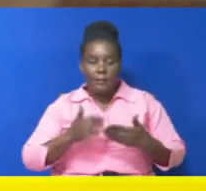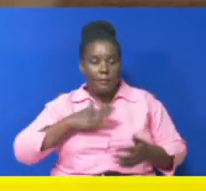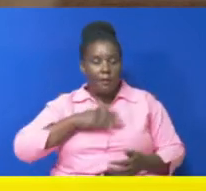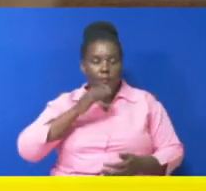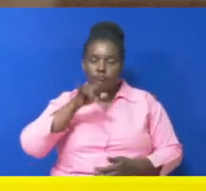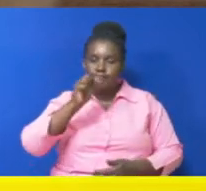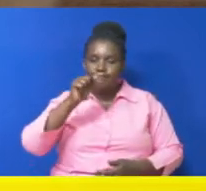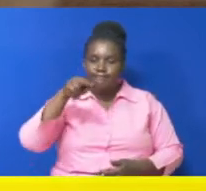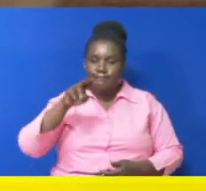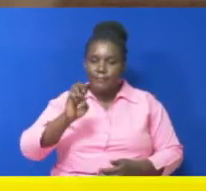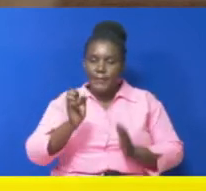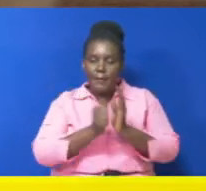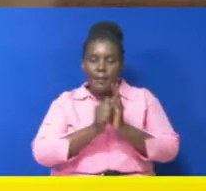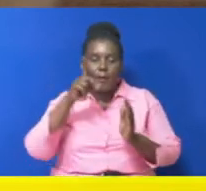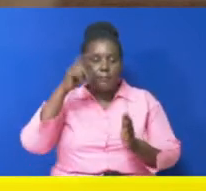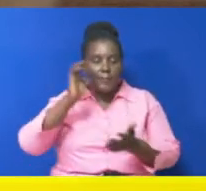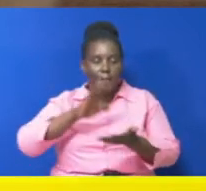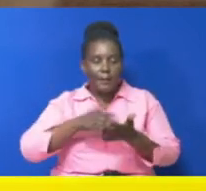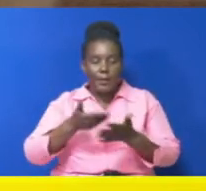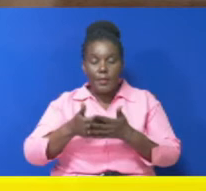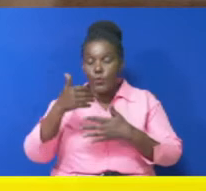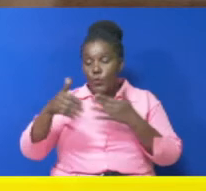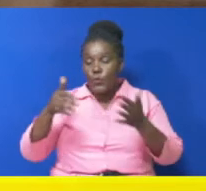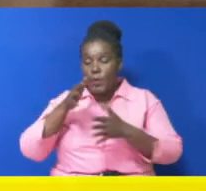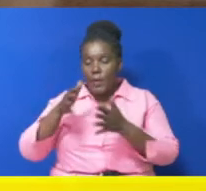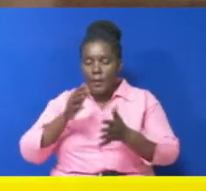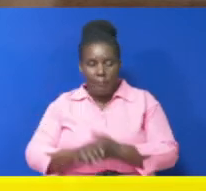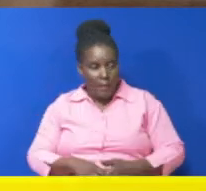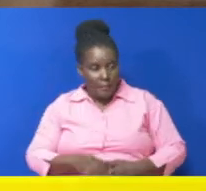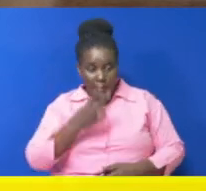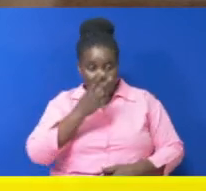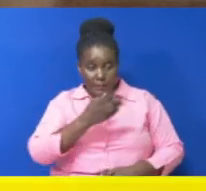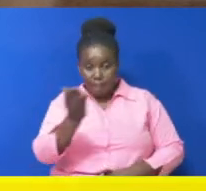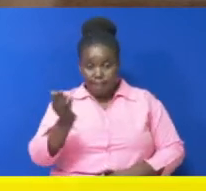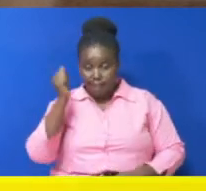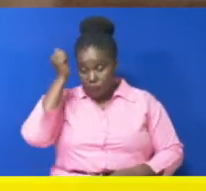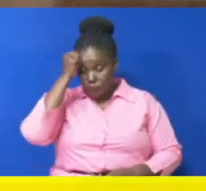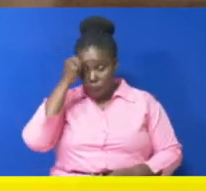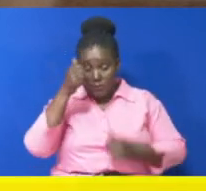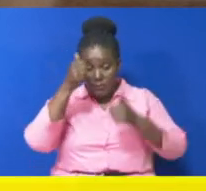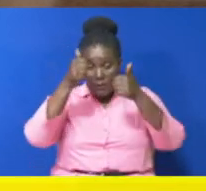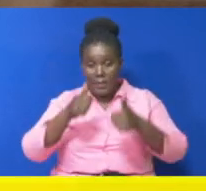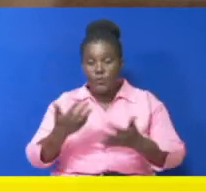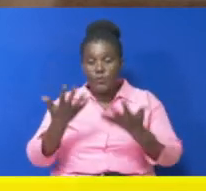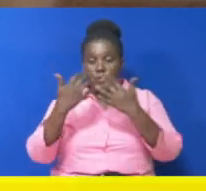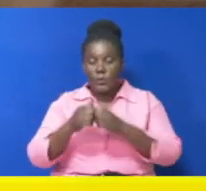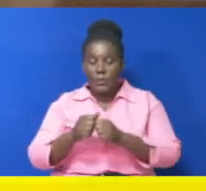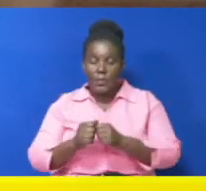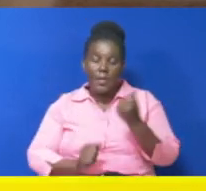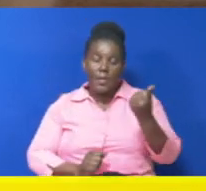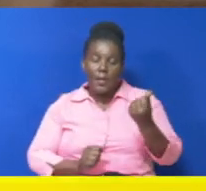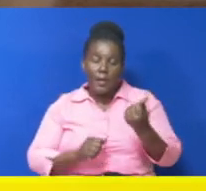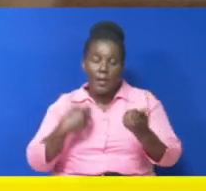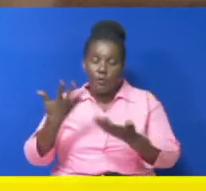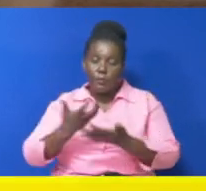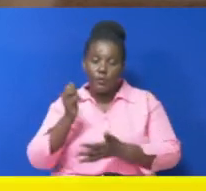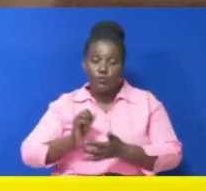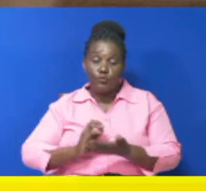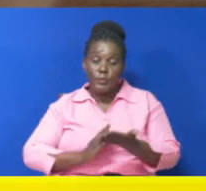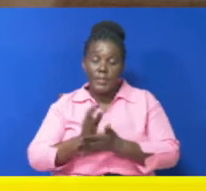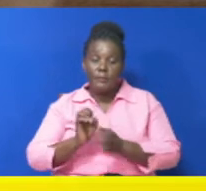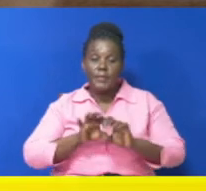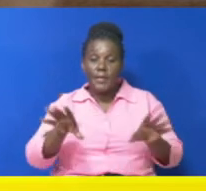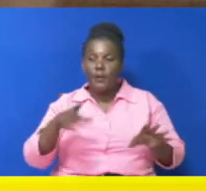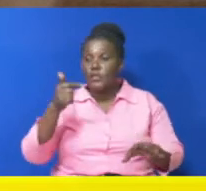Malumbu. Na mtazamaji tu, kumbuka matangazo haya unayapata pia kupitia TBC Live app yetu hiyo,